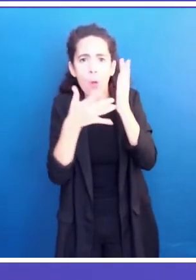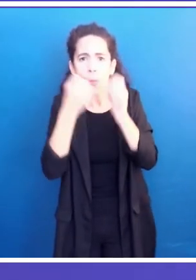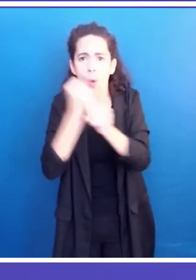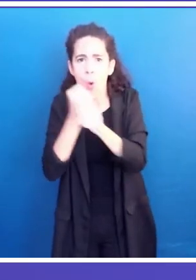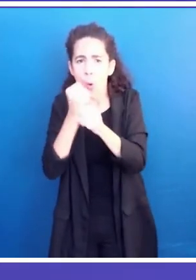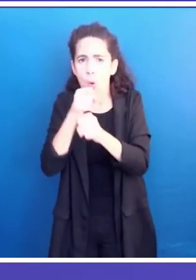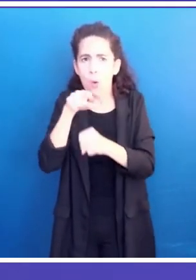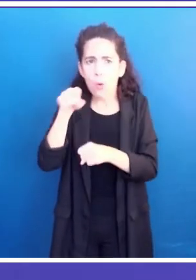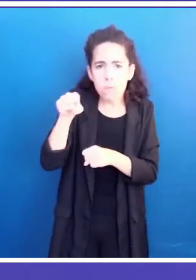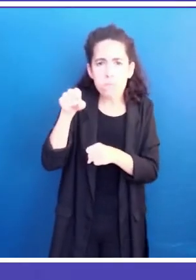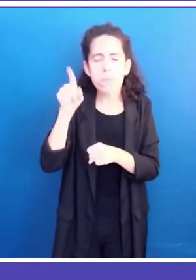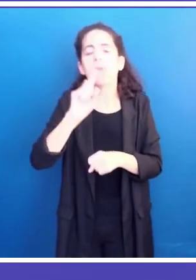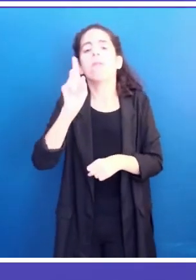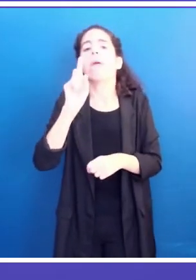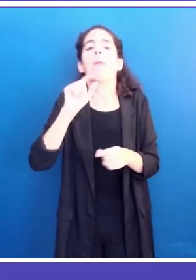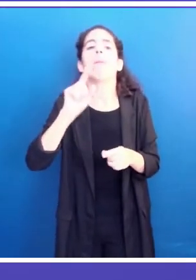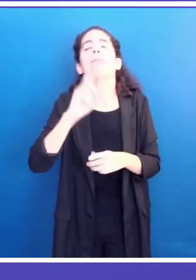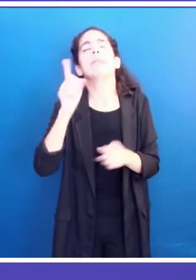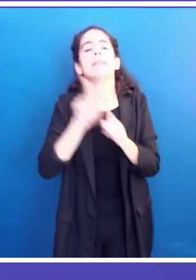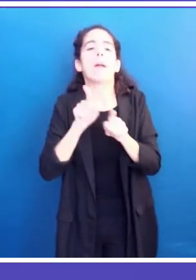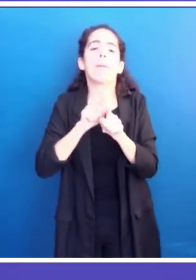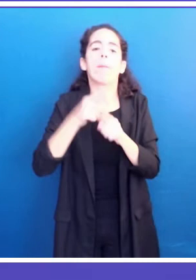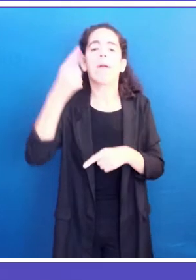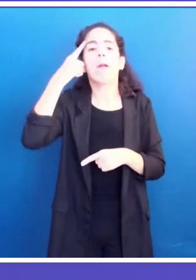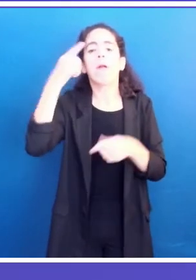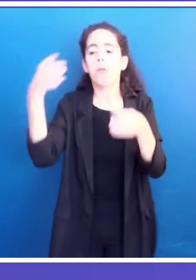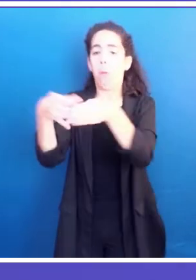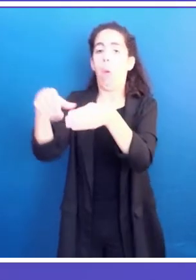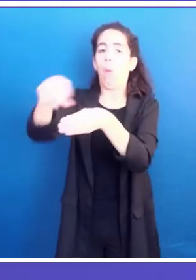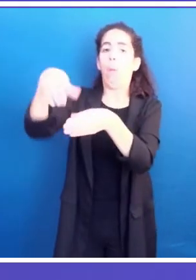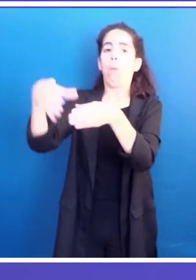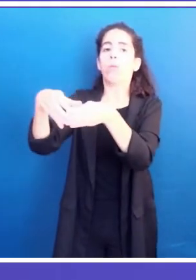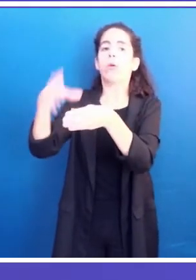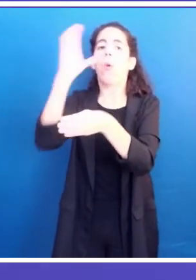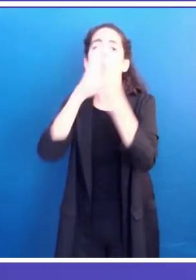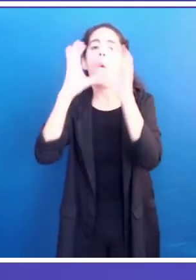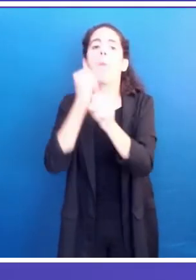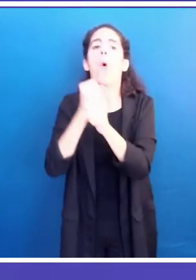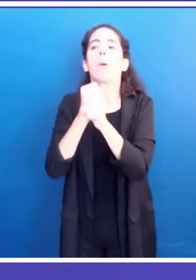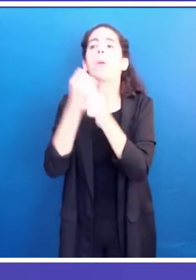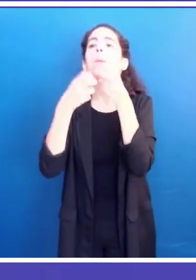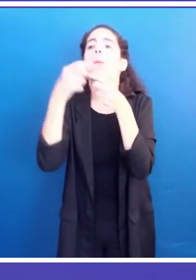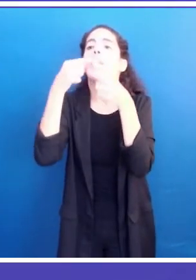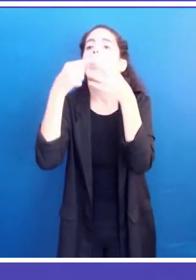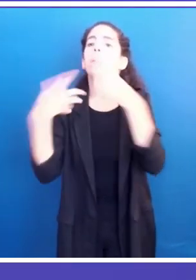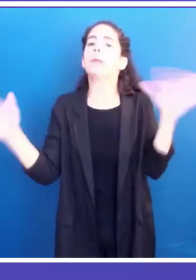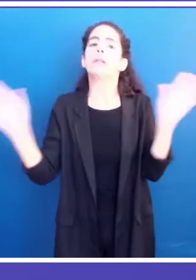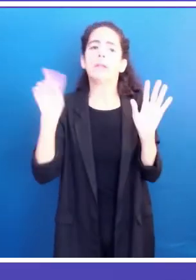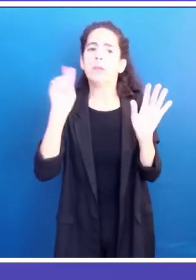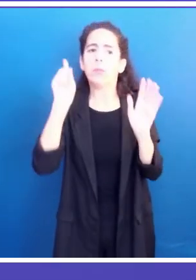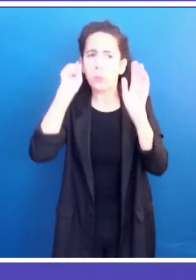الحديثة وكيفية استخدامها في العمل. نحن نعمل مع مختلف المجموعات من النساء لكي